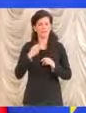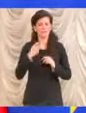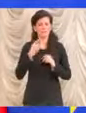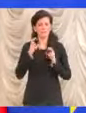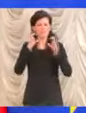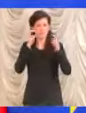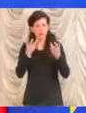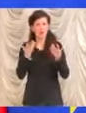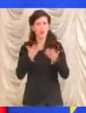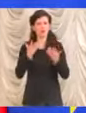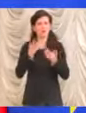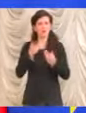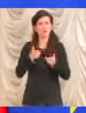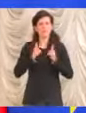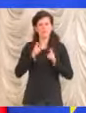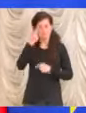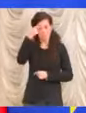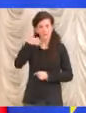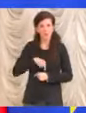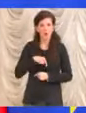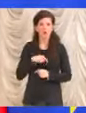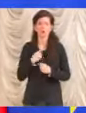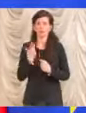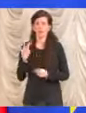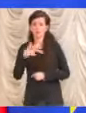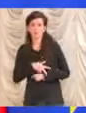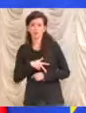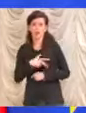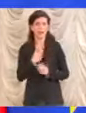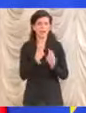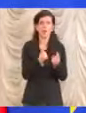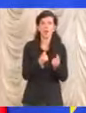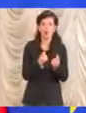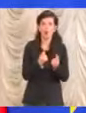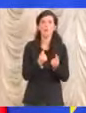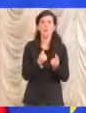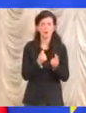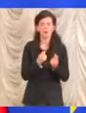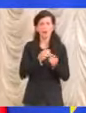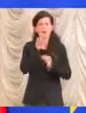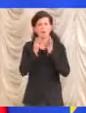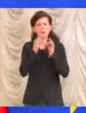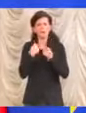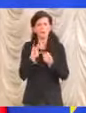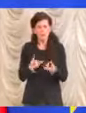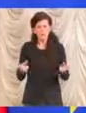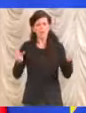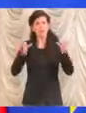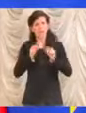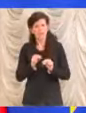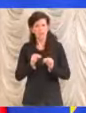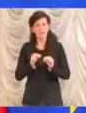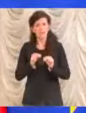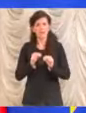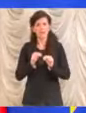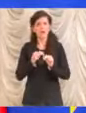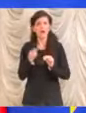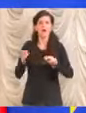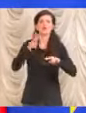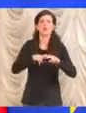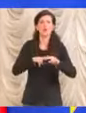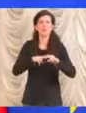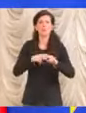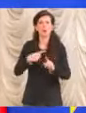sociale che sin qui stiamo affrontando saremo ri costretti a ripartire di nuovo un doppio costo non ce lo possiamo